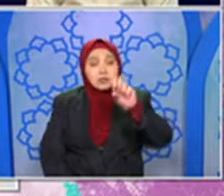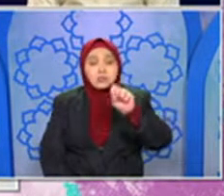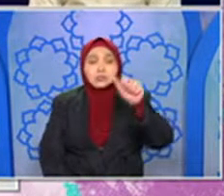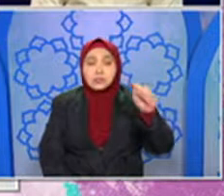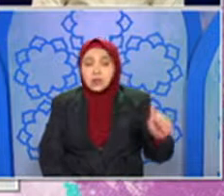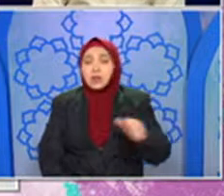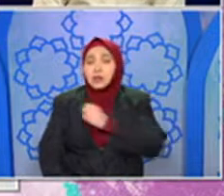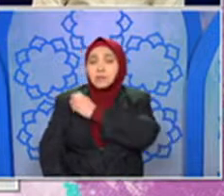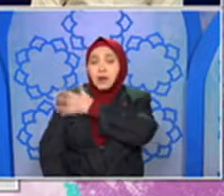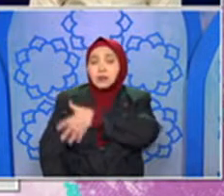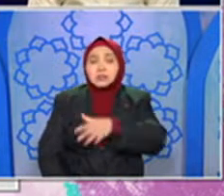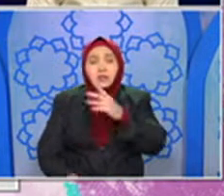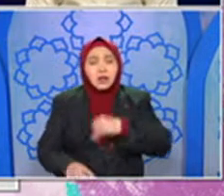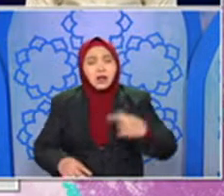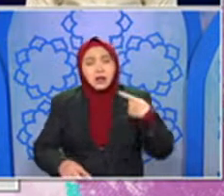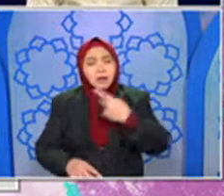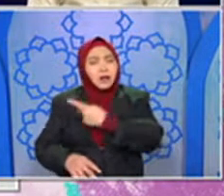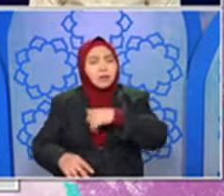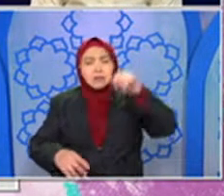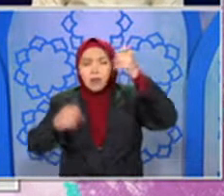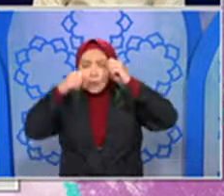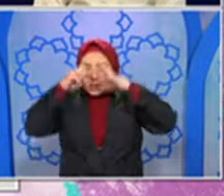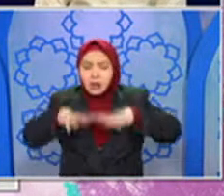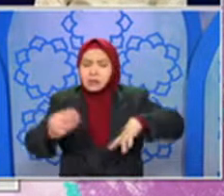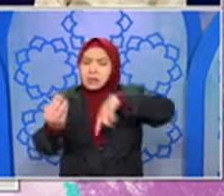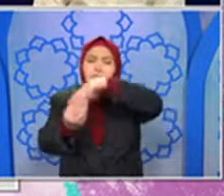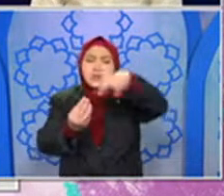alladhi barakna